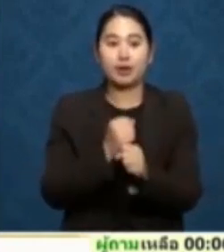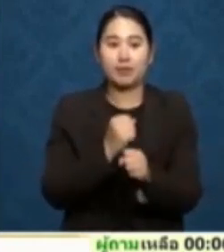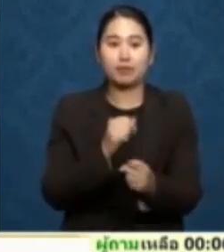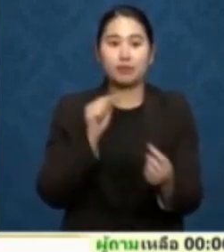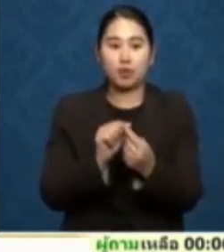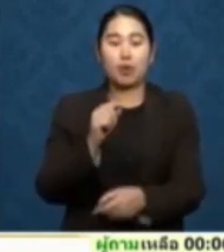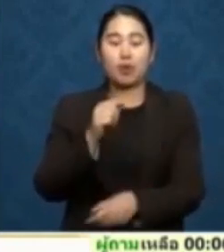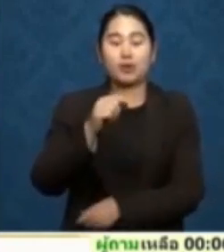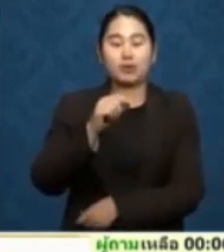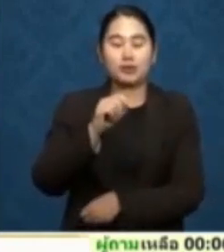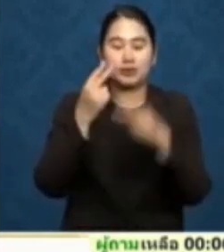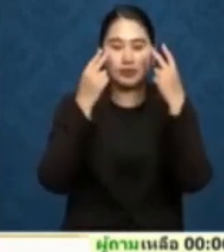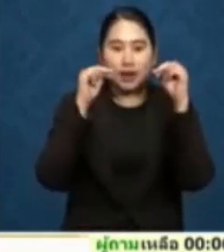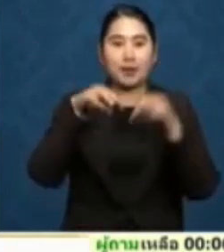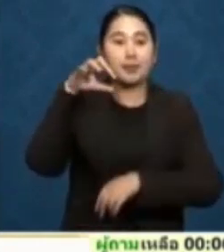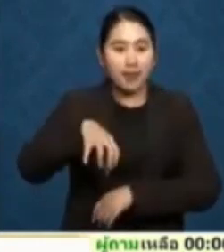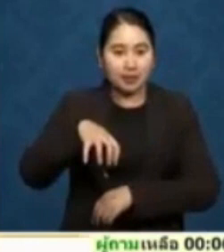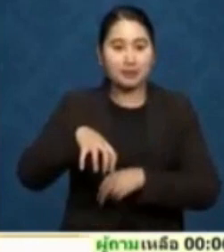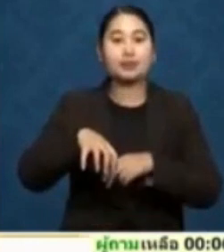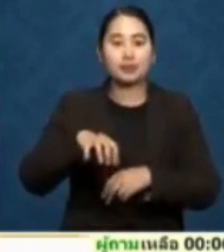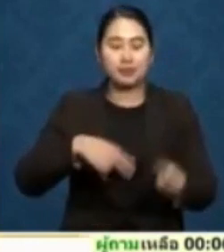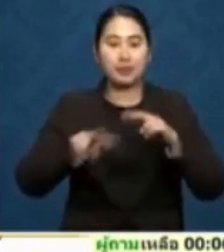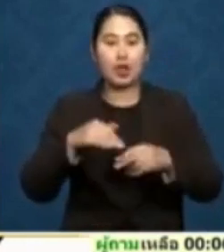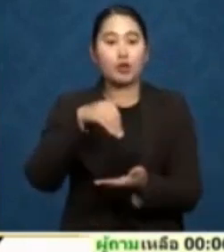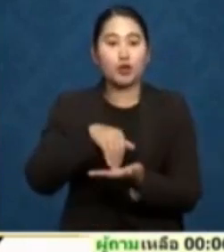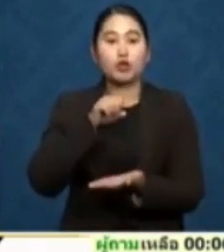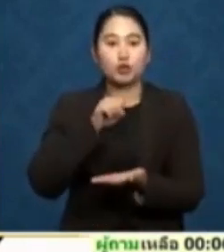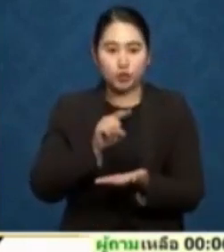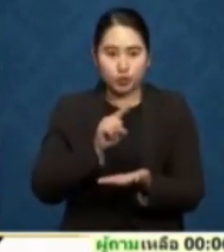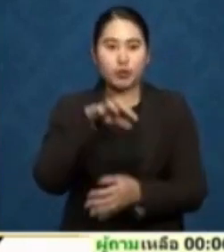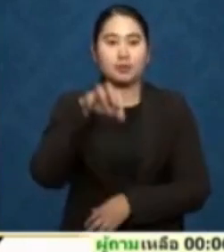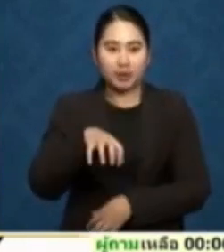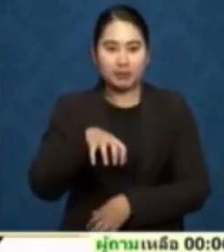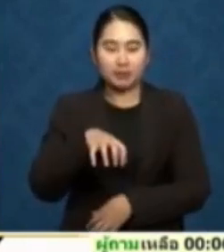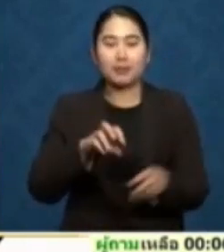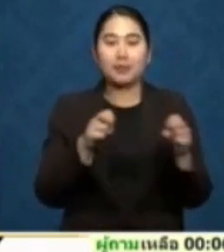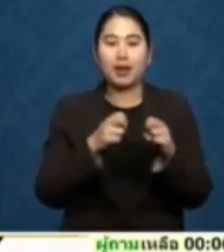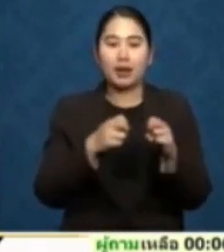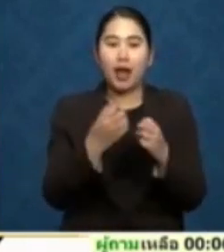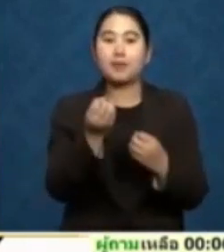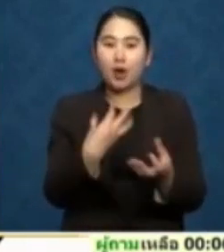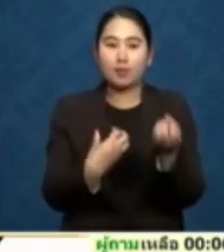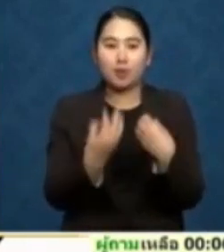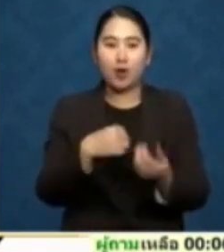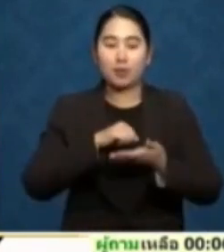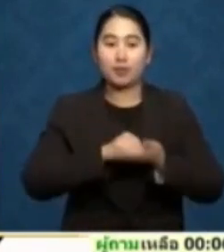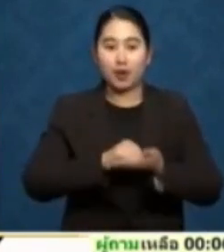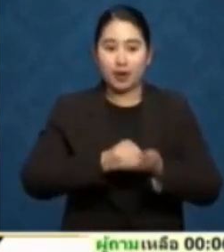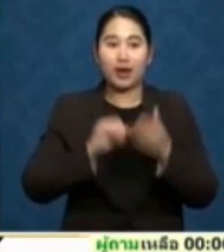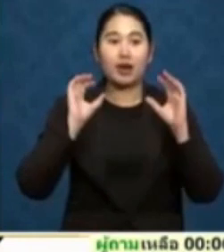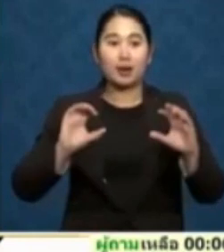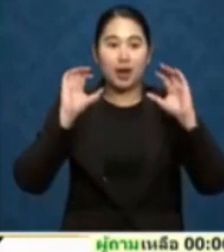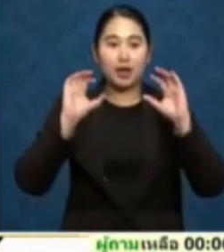กเราก็มีศูนย์รับเรื่องราวร้องทุกข์บริการภาครัฐเพื่อประชาช